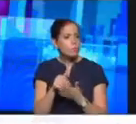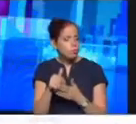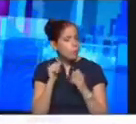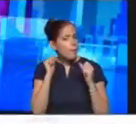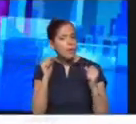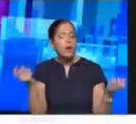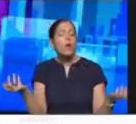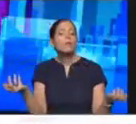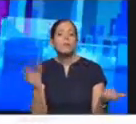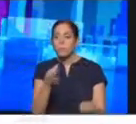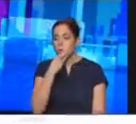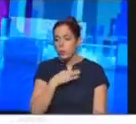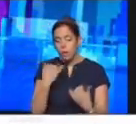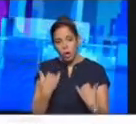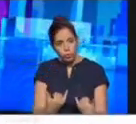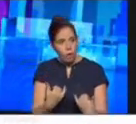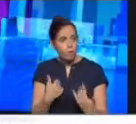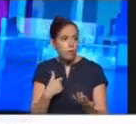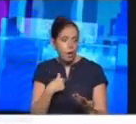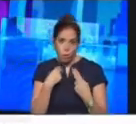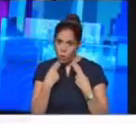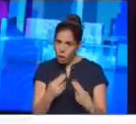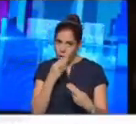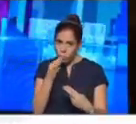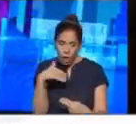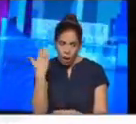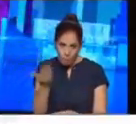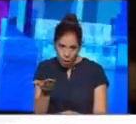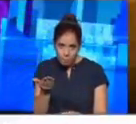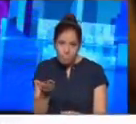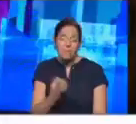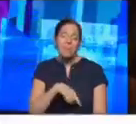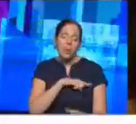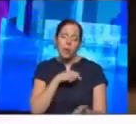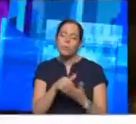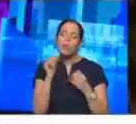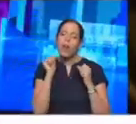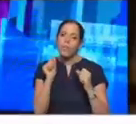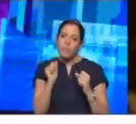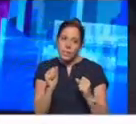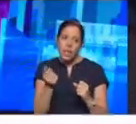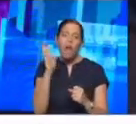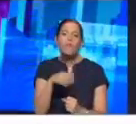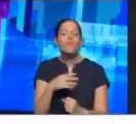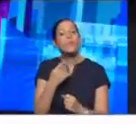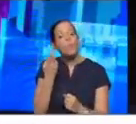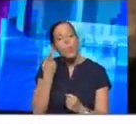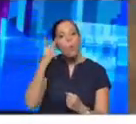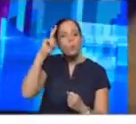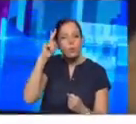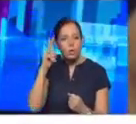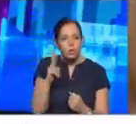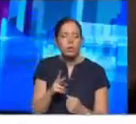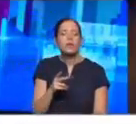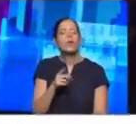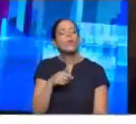בהפגנות. אם את שואלת אותי עכשיו, אני עונה לך לשאלה הבאה. כן. אנחנו נמשיך להפגין, אפילו יותר חזק. אנחנו נמשיך